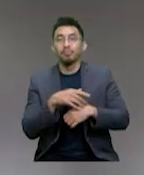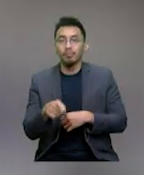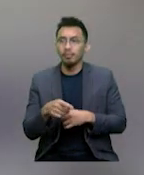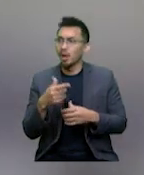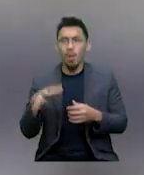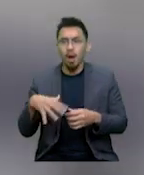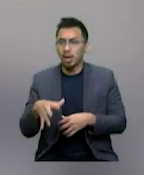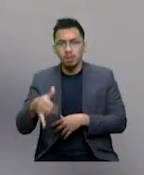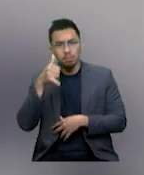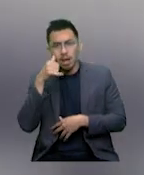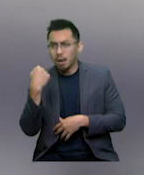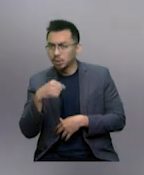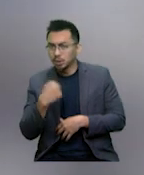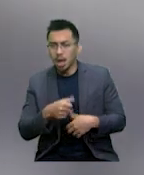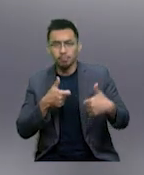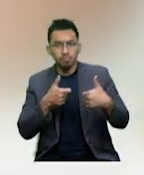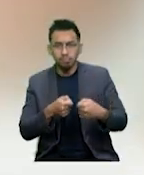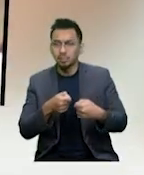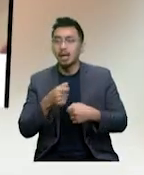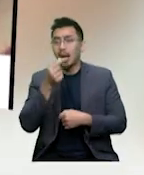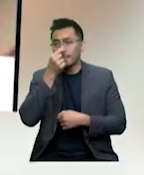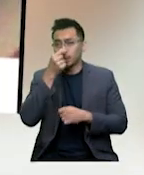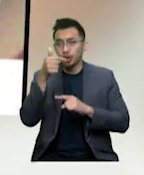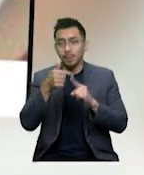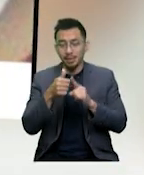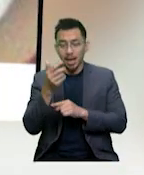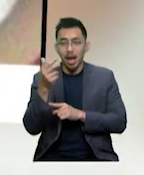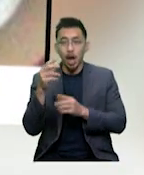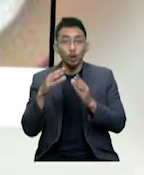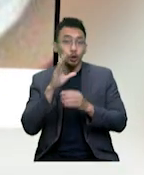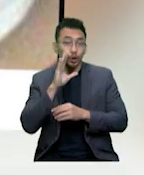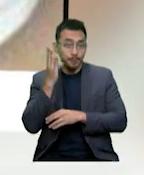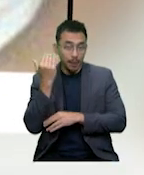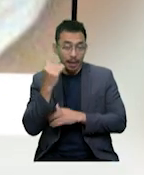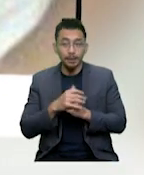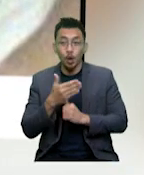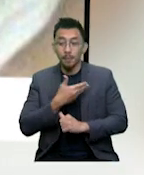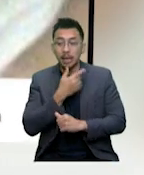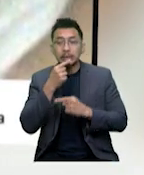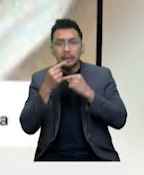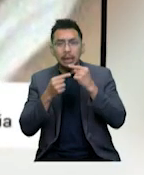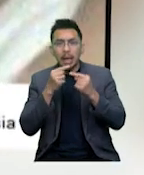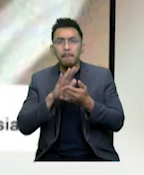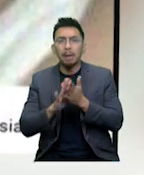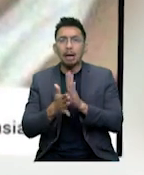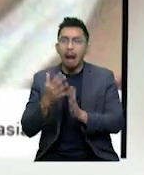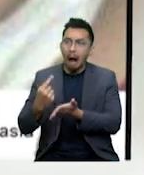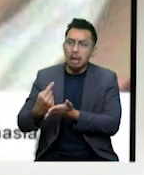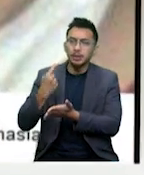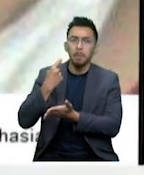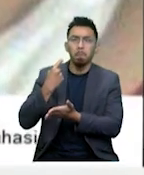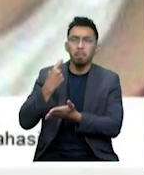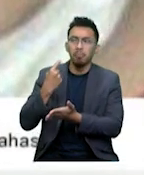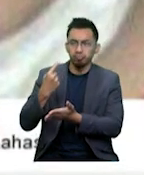temannya pada Kamis 17 Agustus lalu. Korban sempat cerita pernah diancam Keishiro. Josie, siswi berprestasi asal